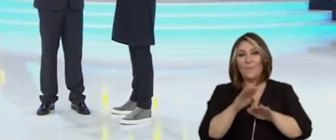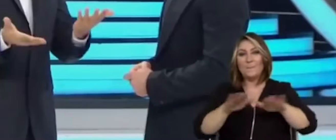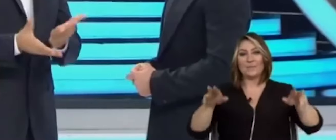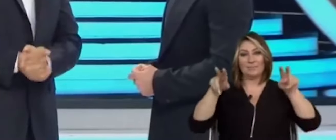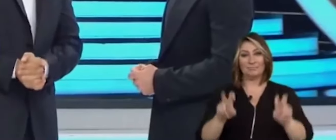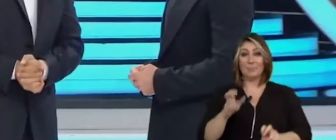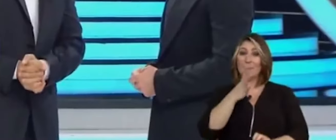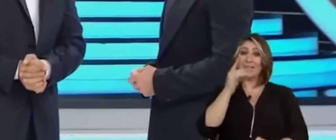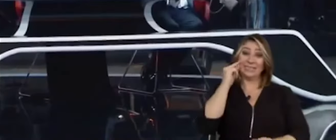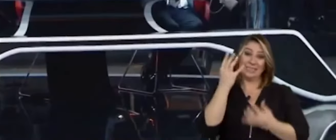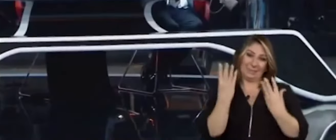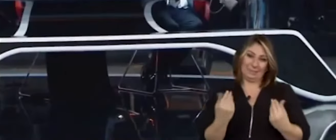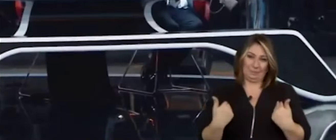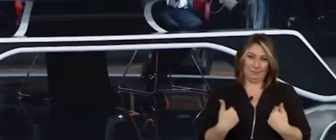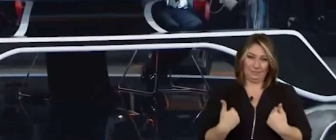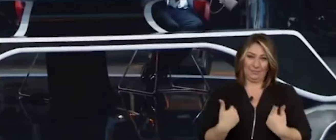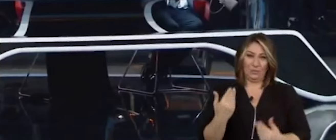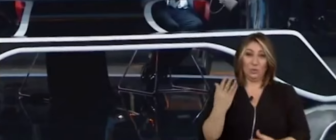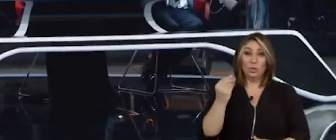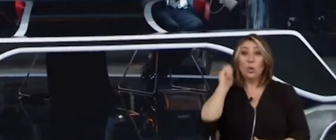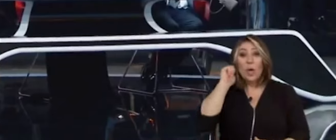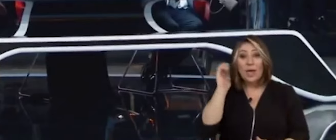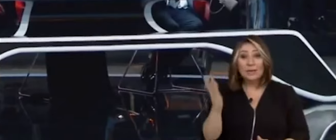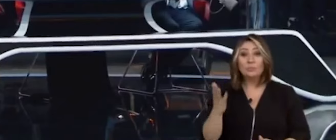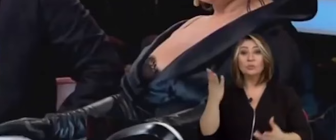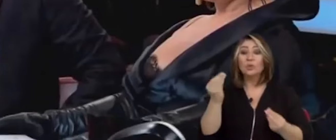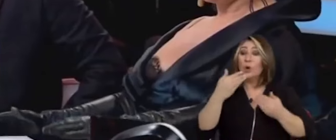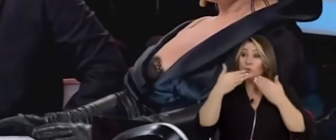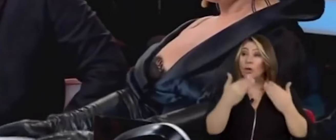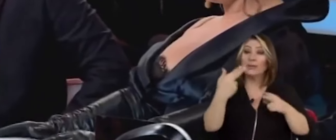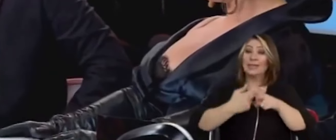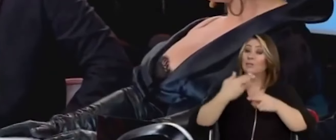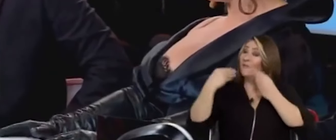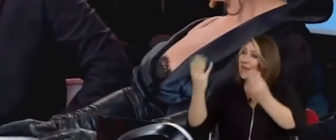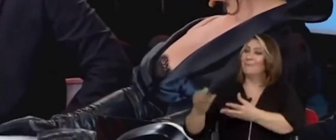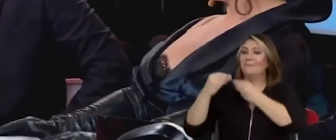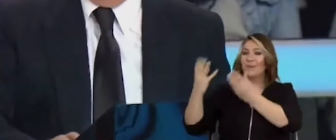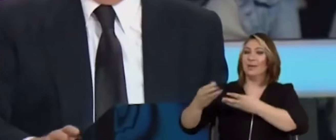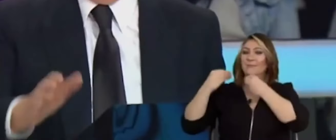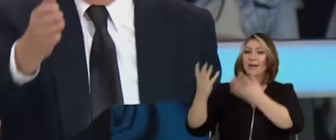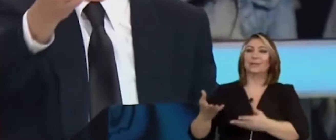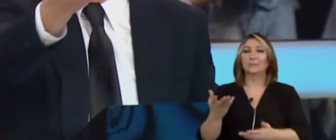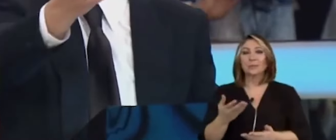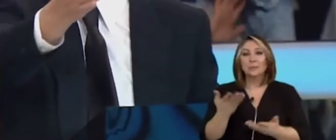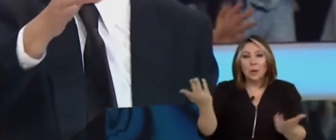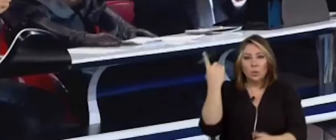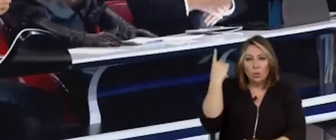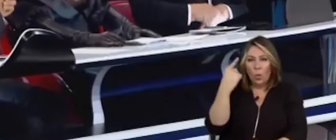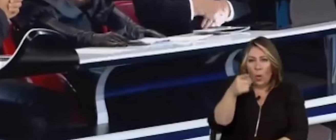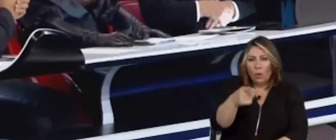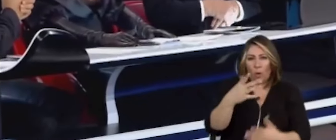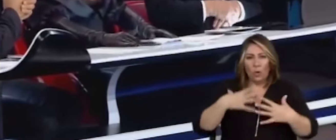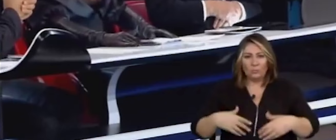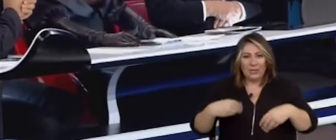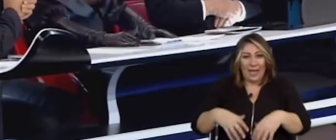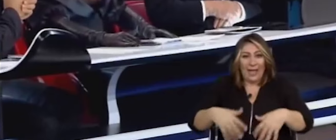Artık bilirkişi olarak atadılar. Çok uyardım. Evet. O kadar aktardım ki tecrübelerimi, o kadar aktardım ki. Ulan daha dün oralarda